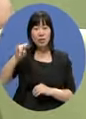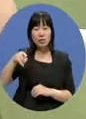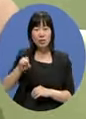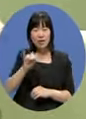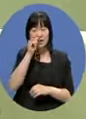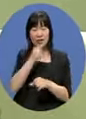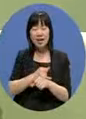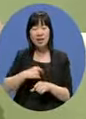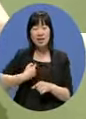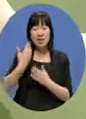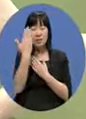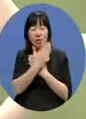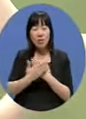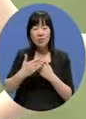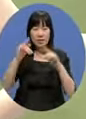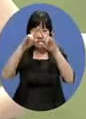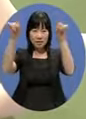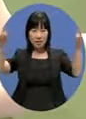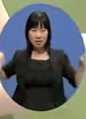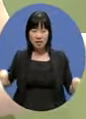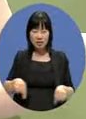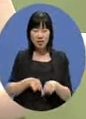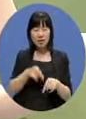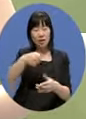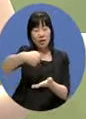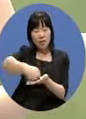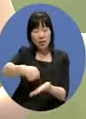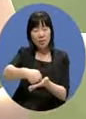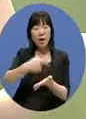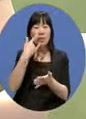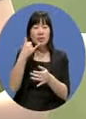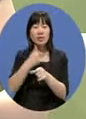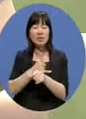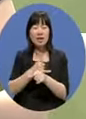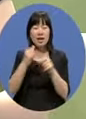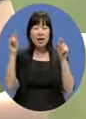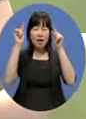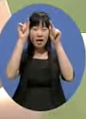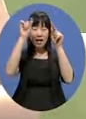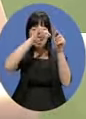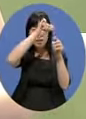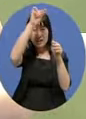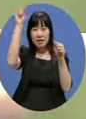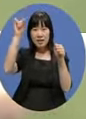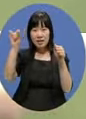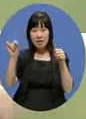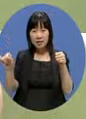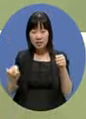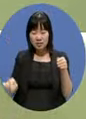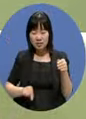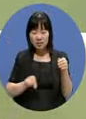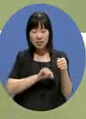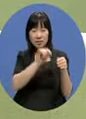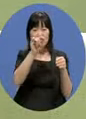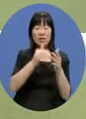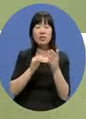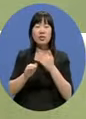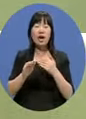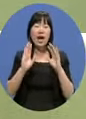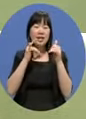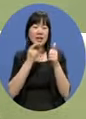자기 몸을 이렇게 전지에 눕힌 다음에요 부모님들이 외곽선을 이렇게 좀 따라 그려 주시고 난 다음에 아이한테